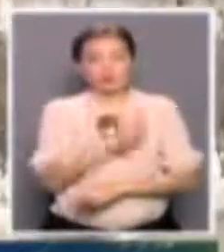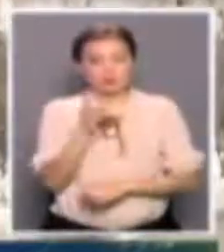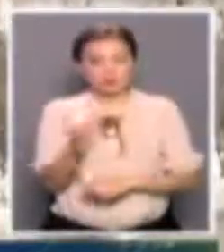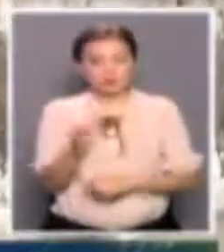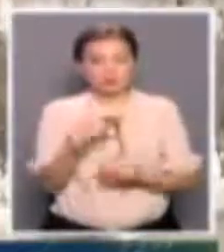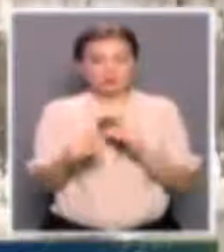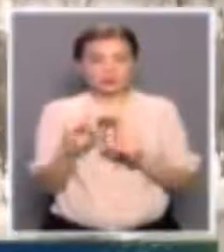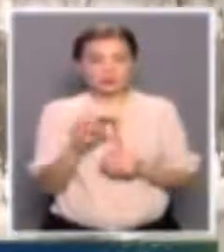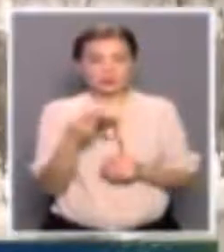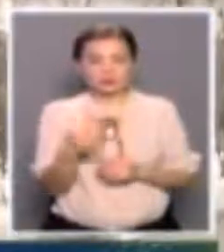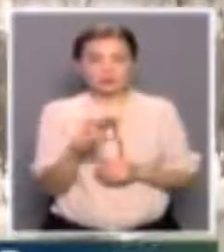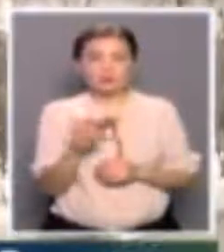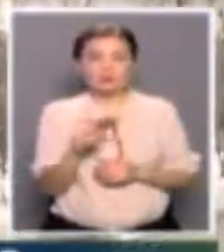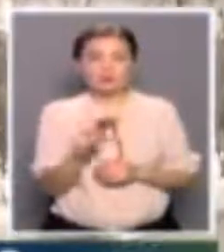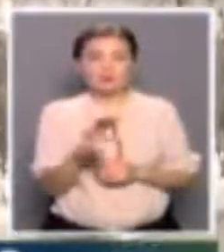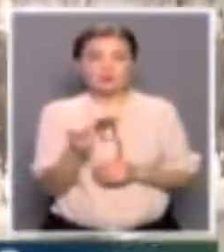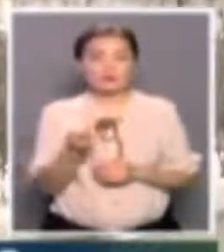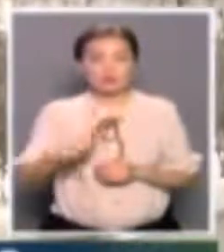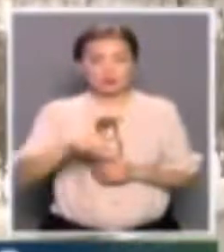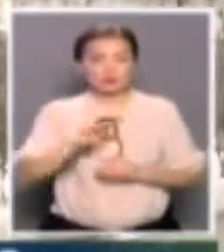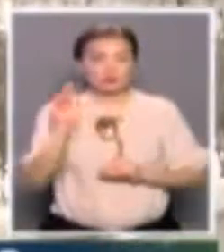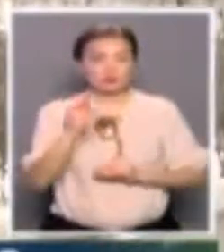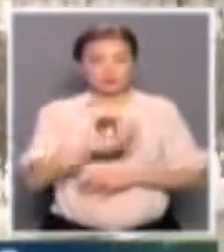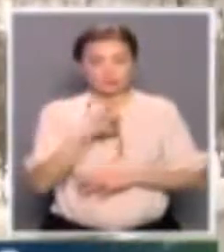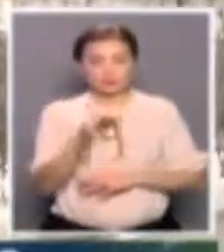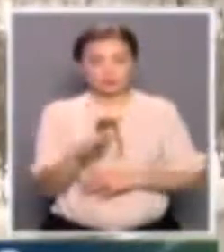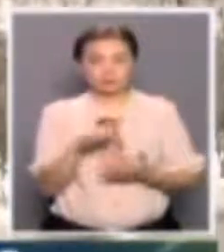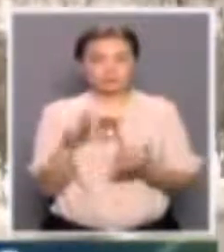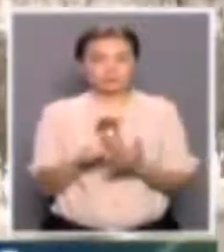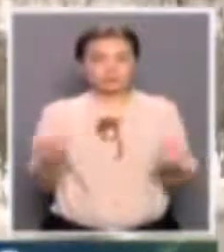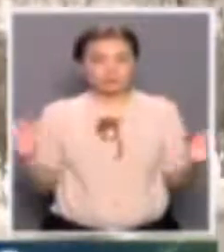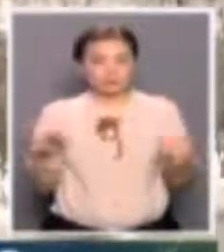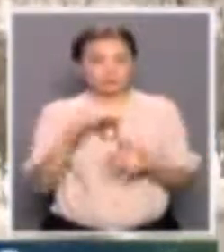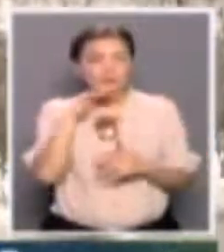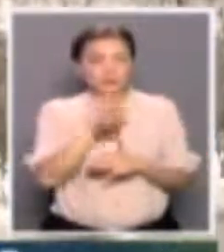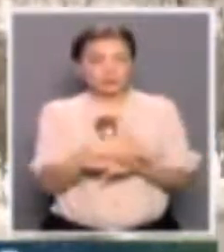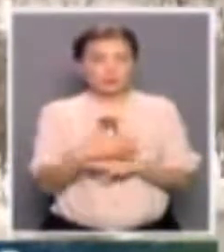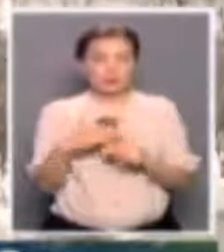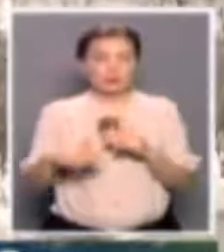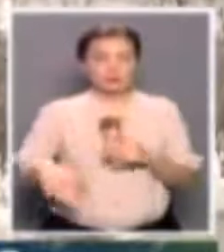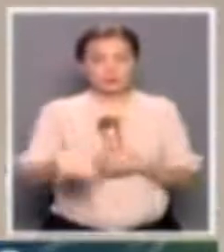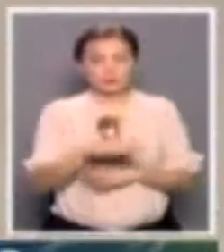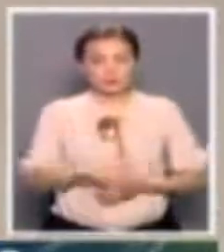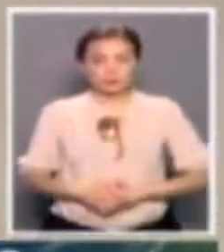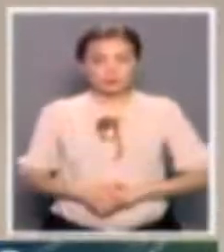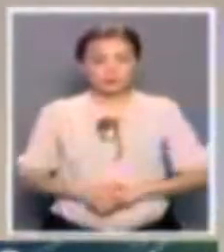поставлена на площади Исатая Махамбета, так как основное население города у нас гуляет на этой площади.